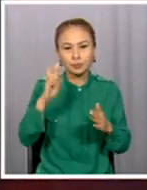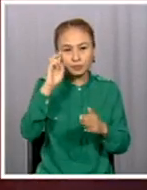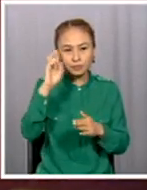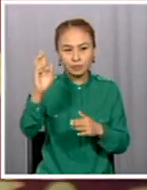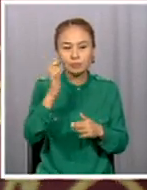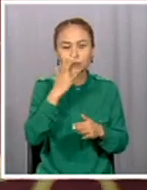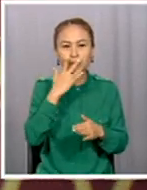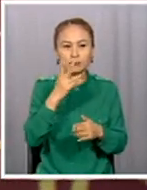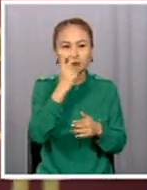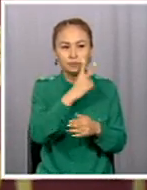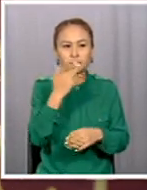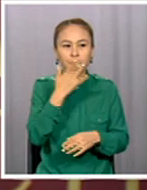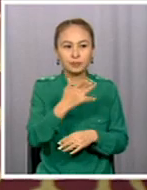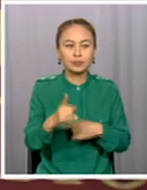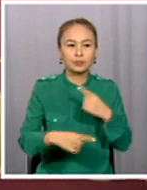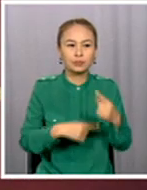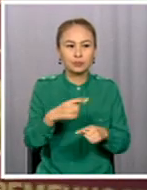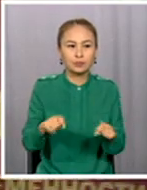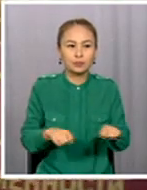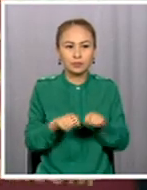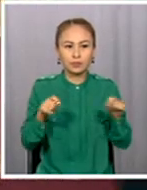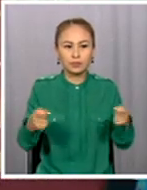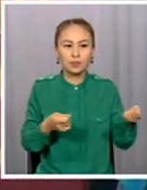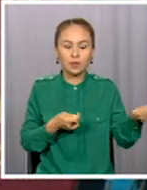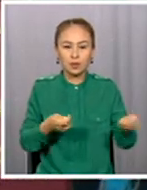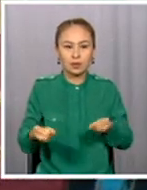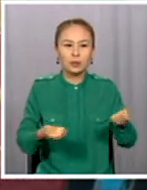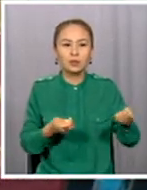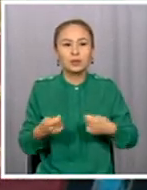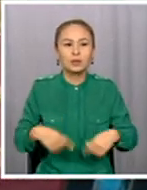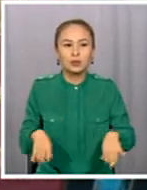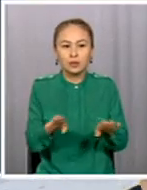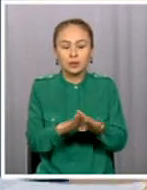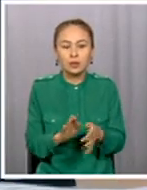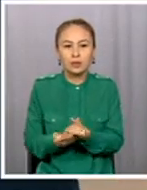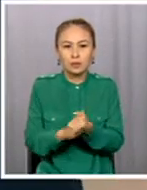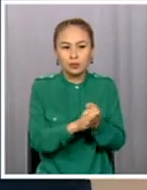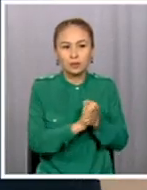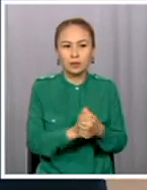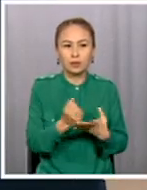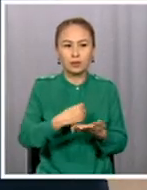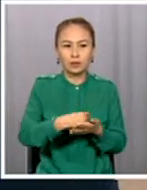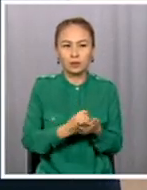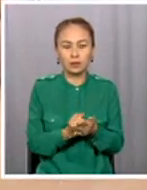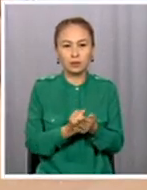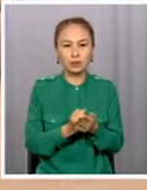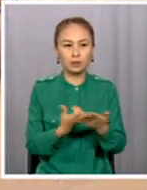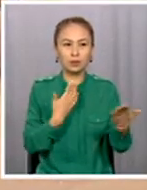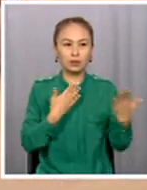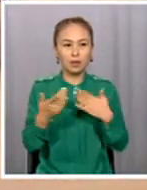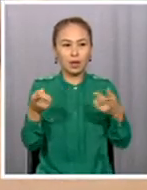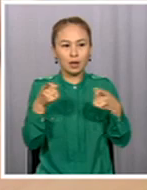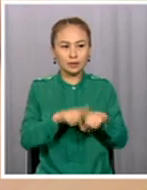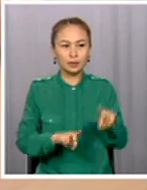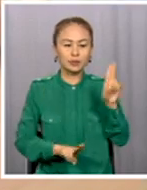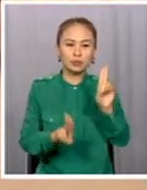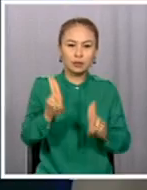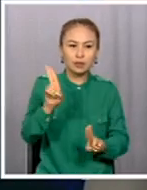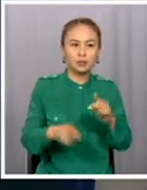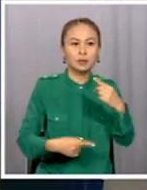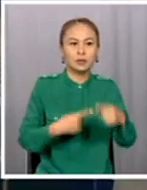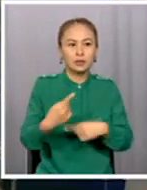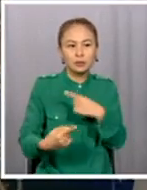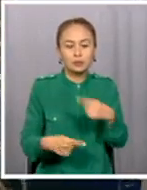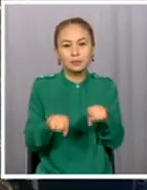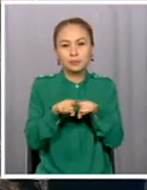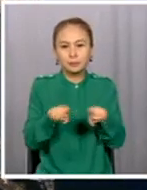ұлттық саясатын жүргізуге, халықтар арасындағы тұрақтылық пен достықты, этностардың әдет-ғұрпын, салт-дәстүрін